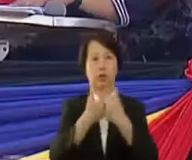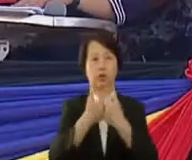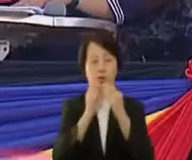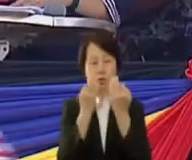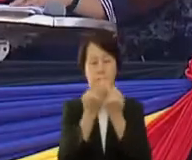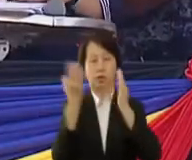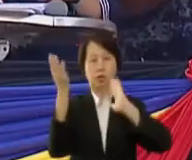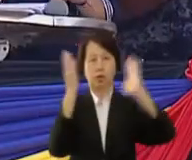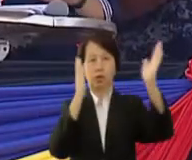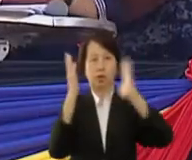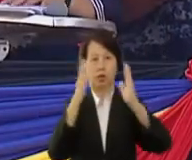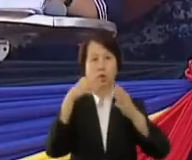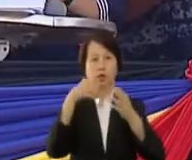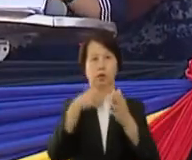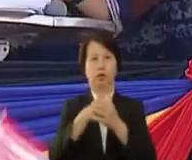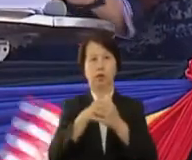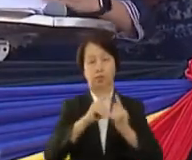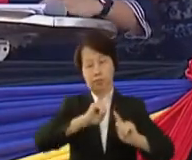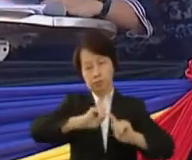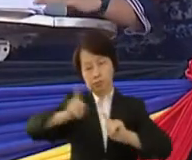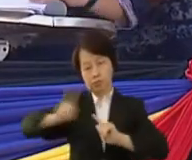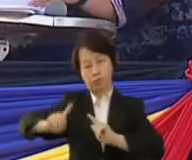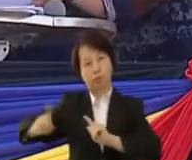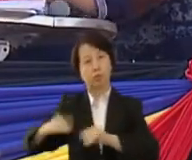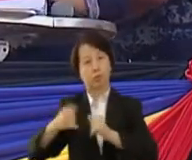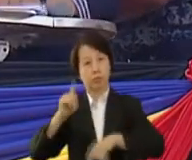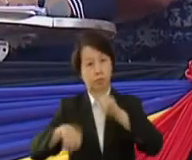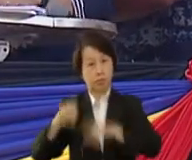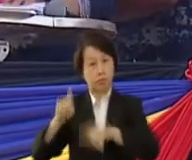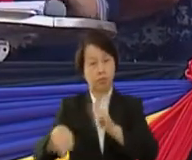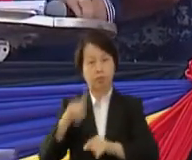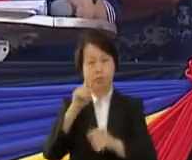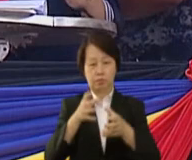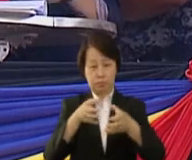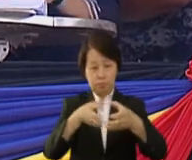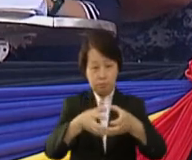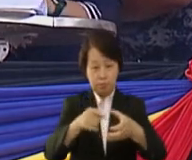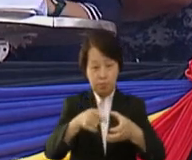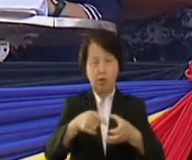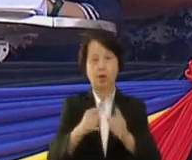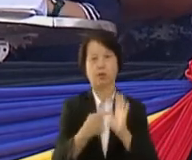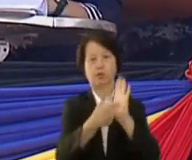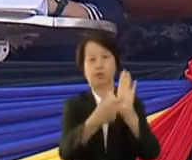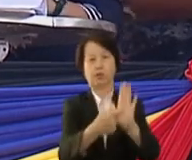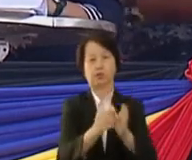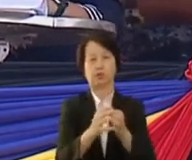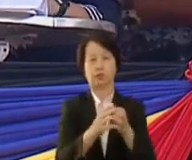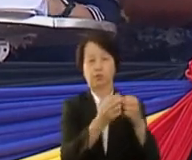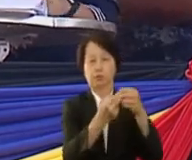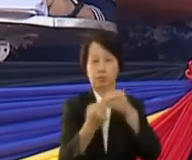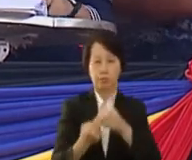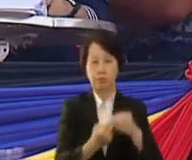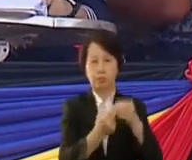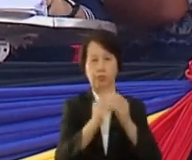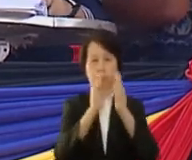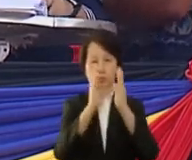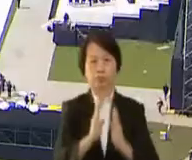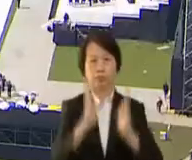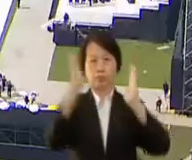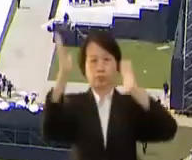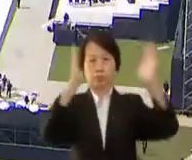keluarga Malaysia dalam kepelbagaian dalam satu komponen mencerminkan kesatuan bangsa